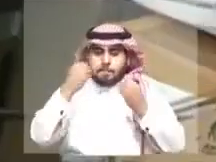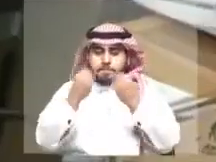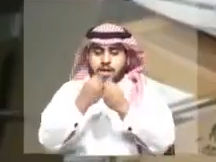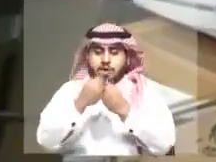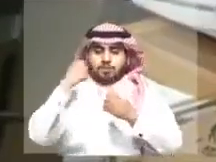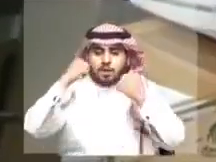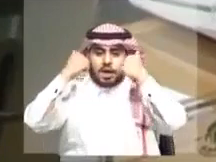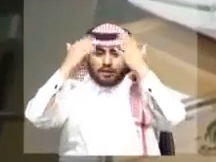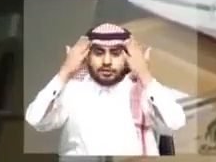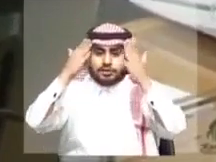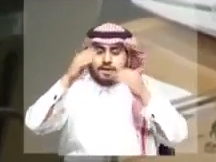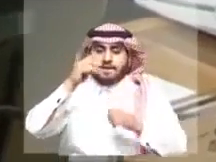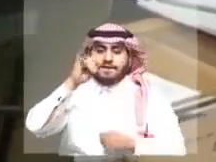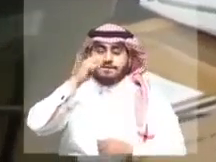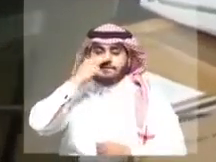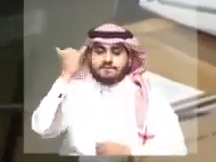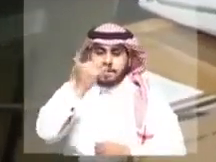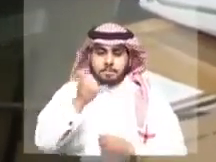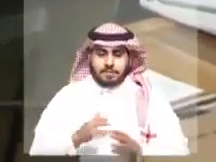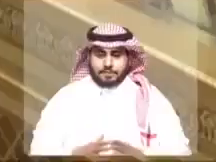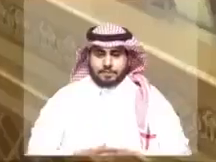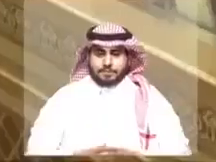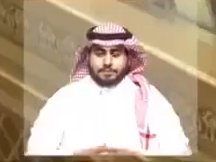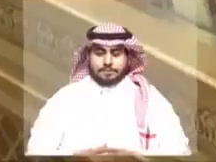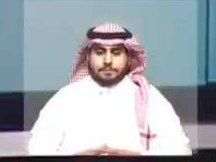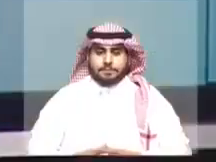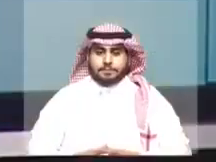ووزارة خارجية جمهورية الفلبين.